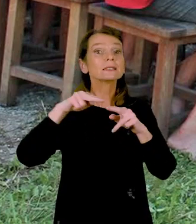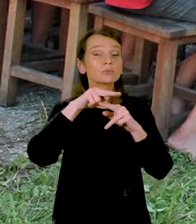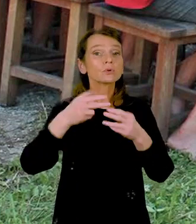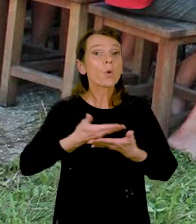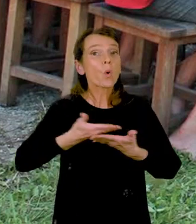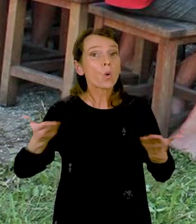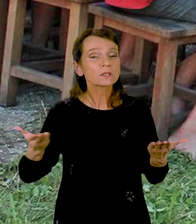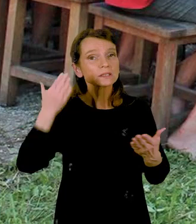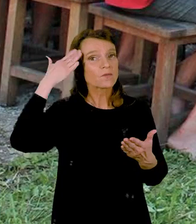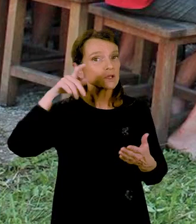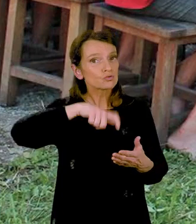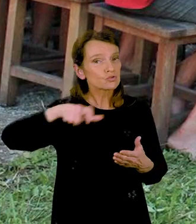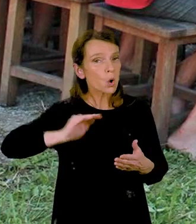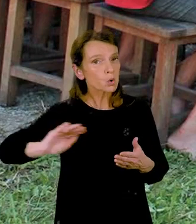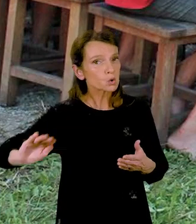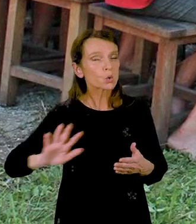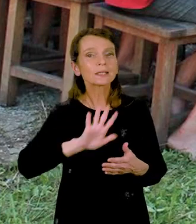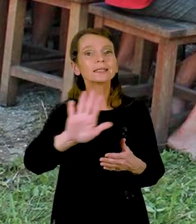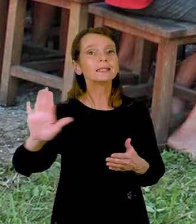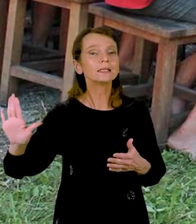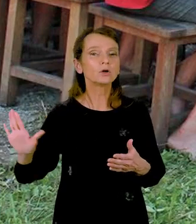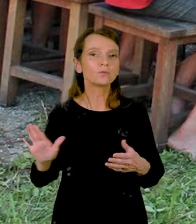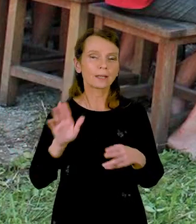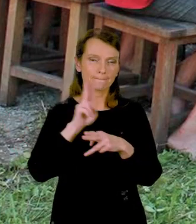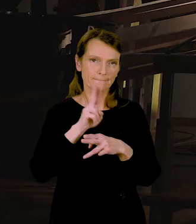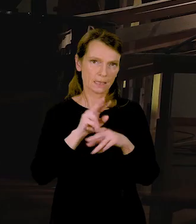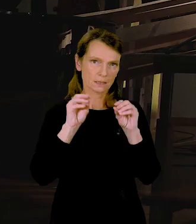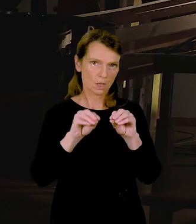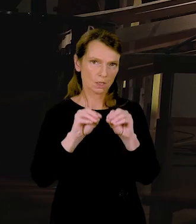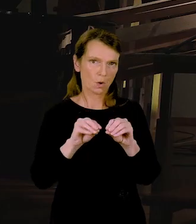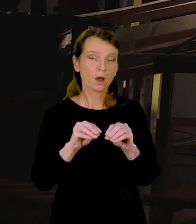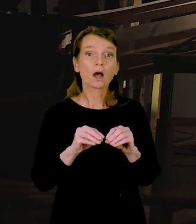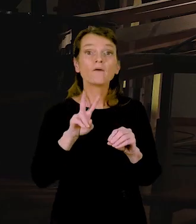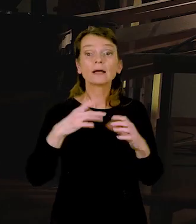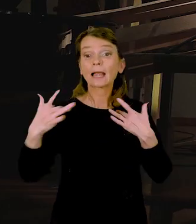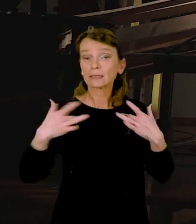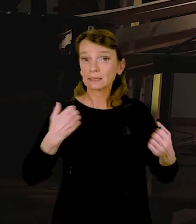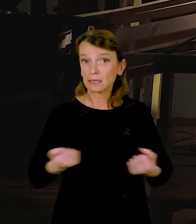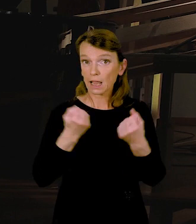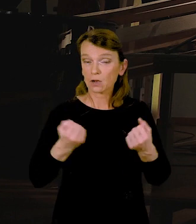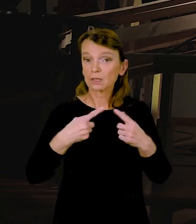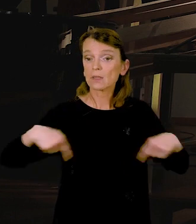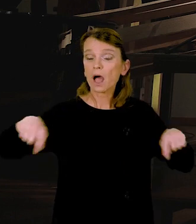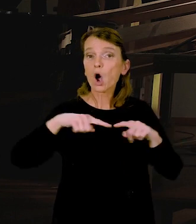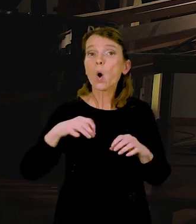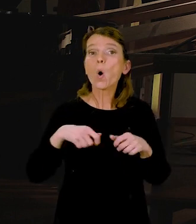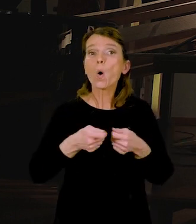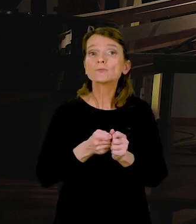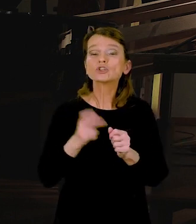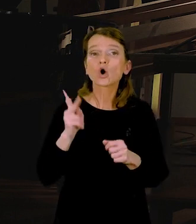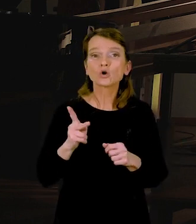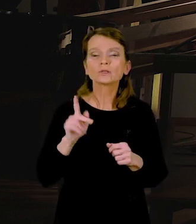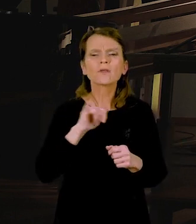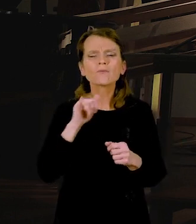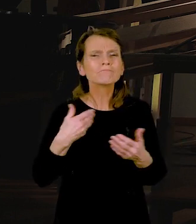izpopolnjuje odrske veščine otrok in njihovih mentorjev. V gledališki dejavnosti na območju občine Kočevje je